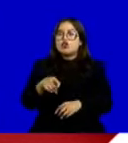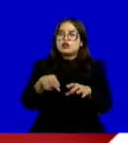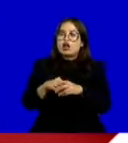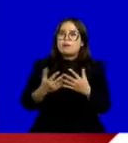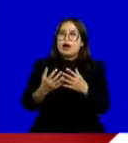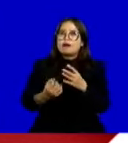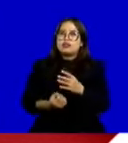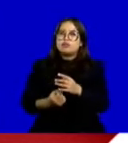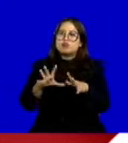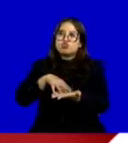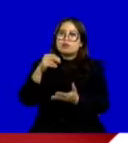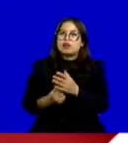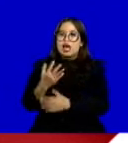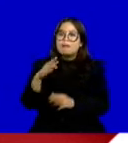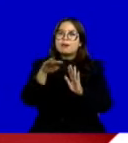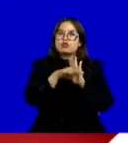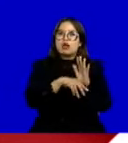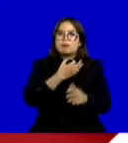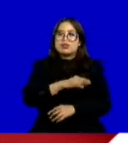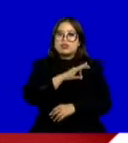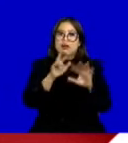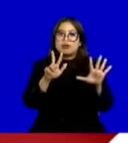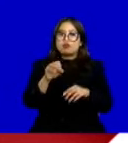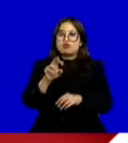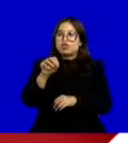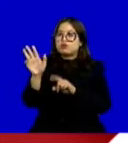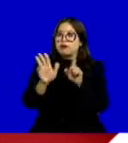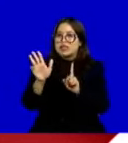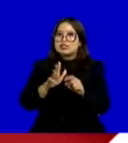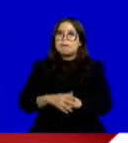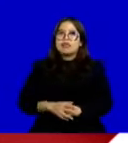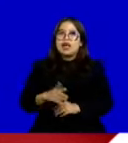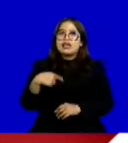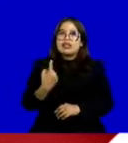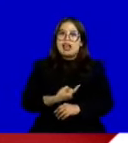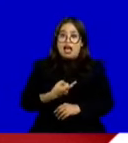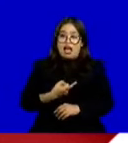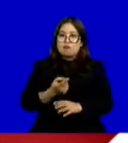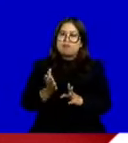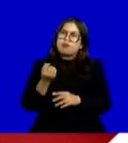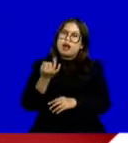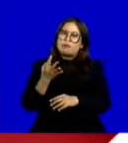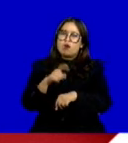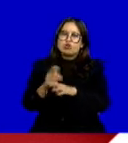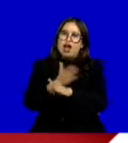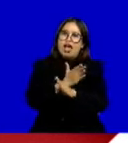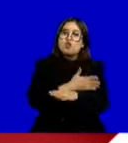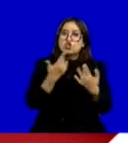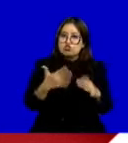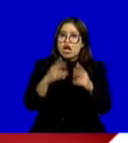peraturan presiden 80 tahun 2019 lalu kita belum lama menyaksikan